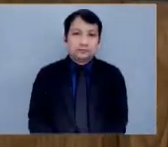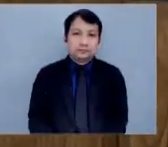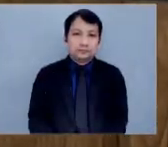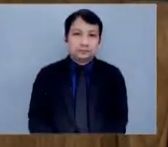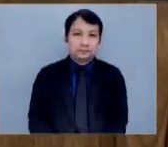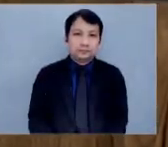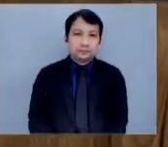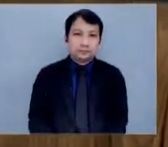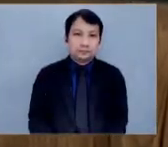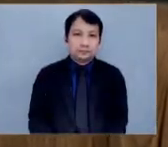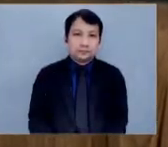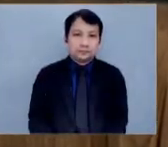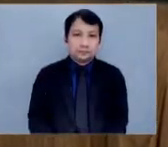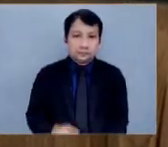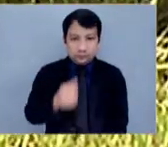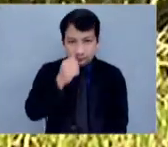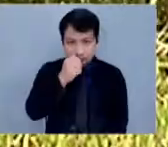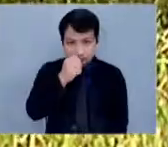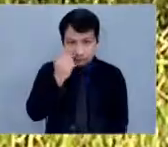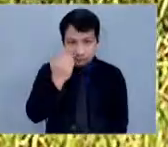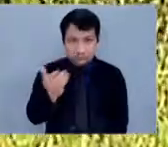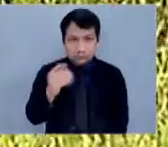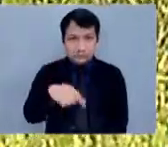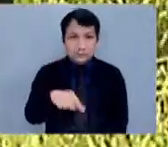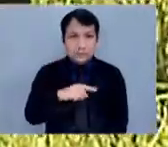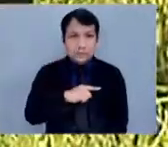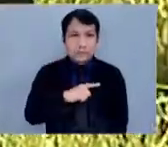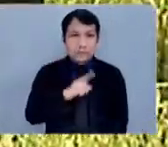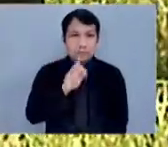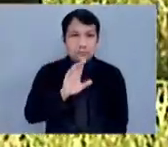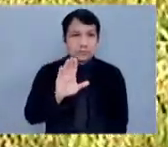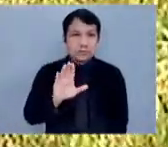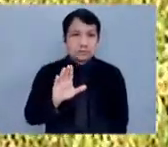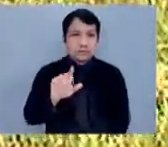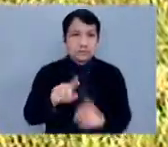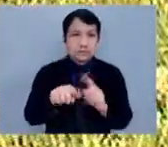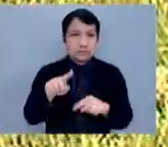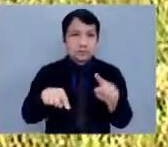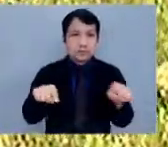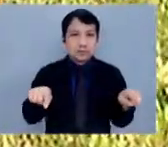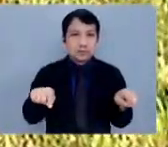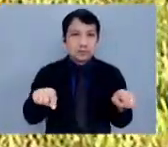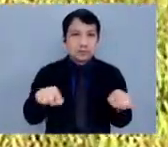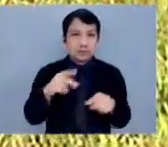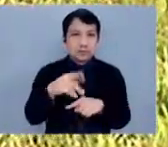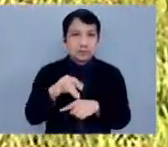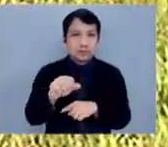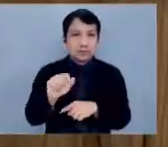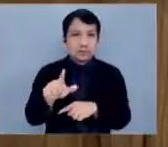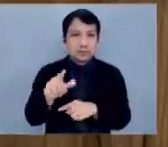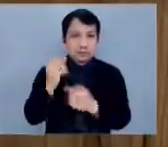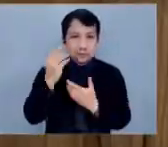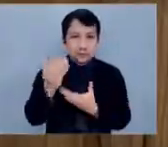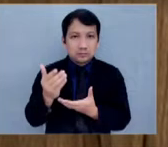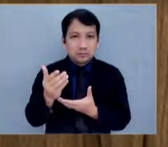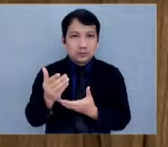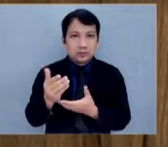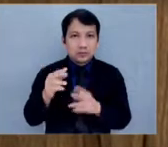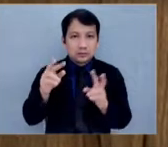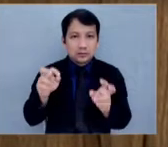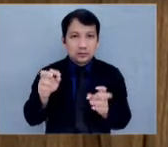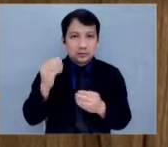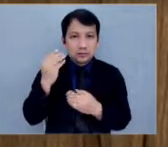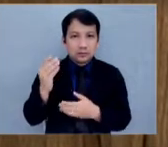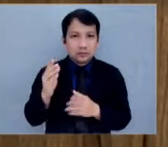agad yung ating buying price, no? Alam naman natin iba-iba ang presyo ng palay sa iba't ibang lugar. We will issue a price bulletin